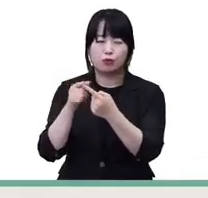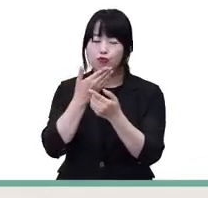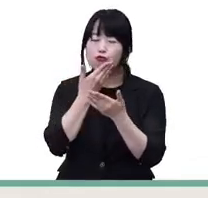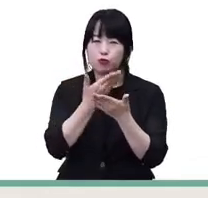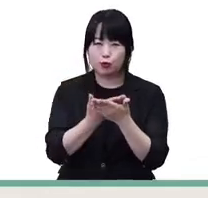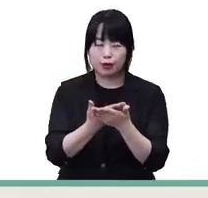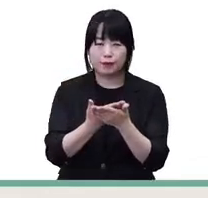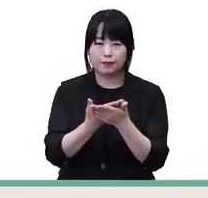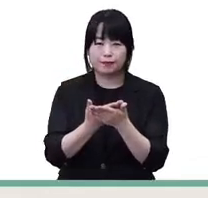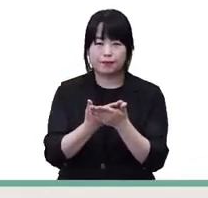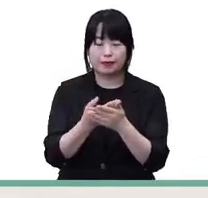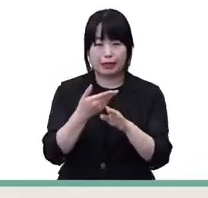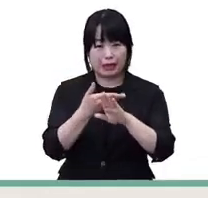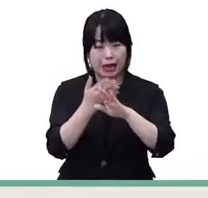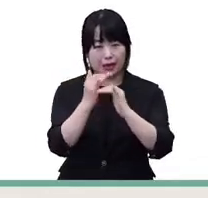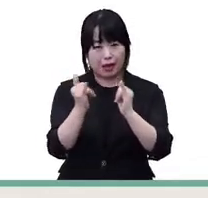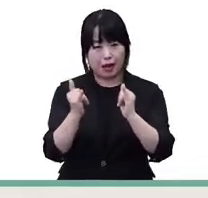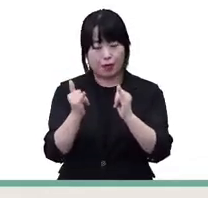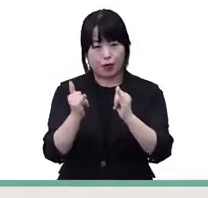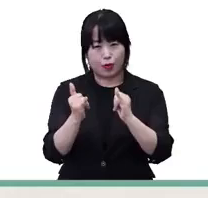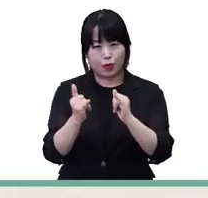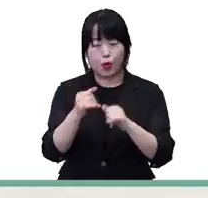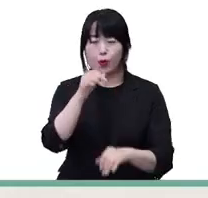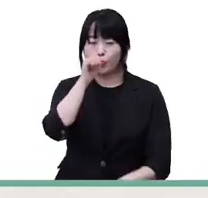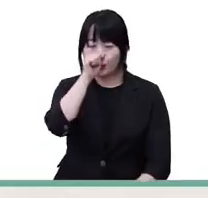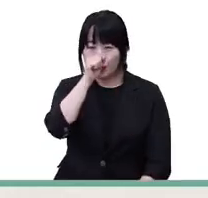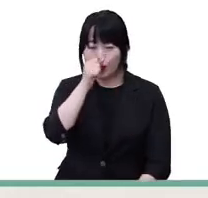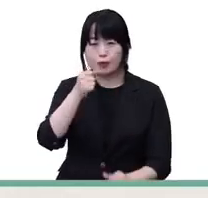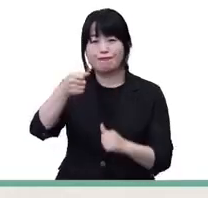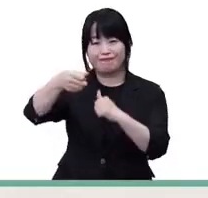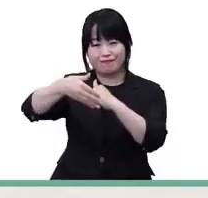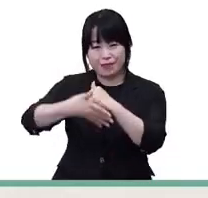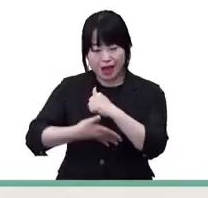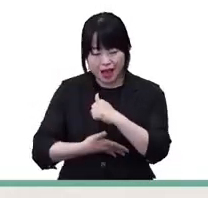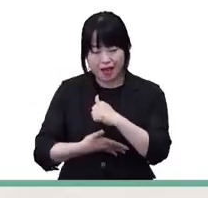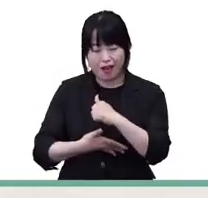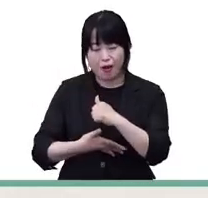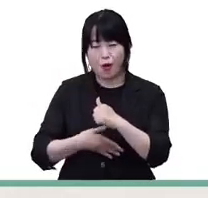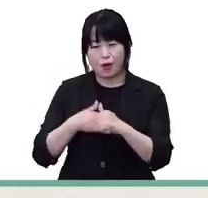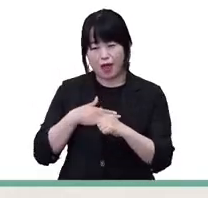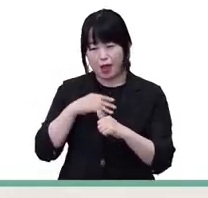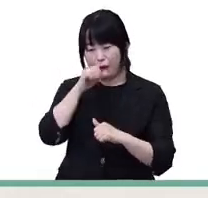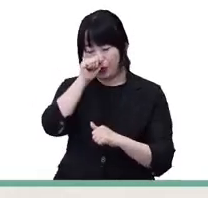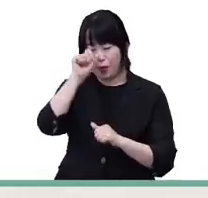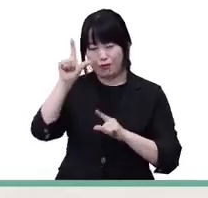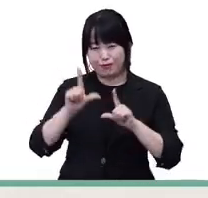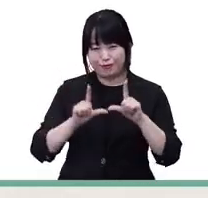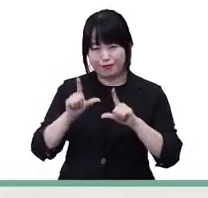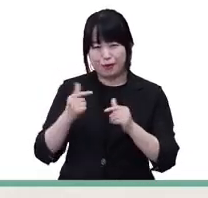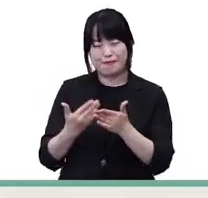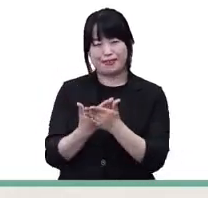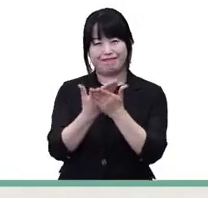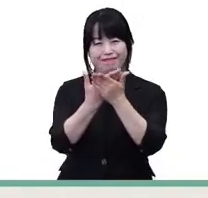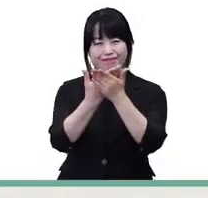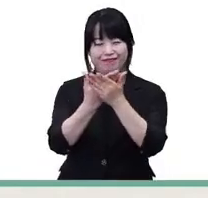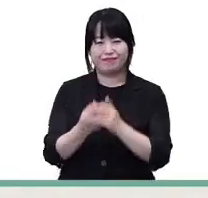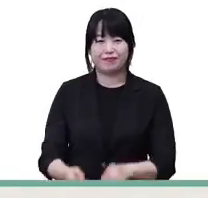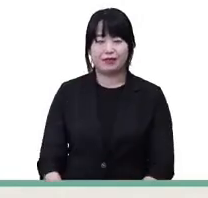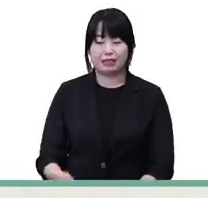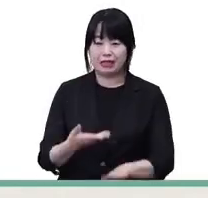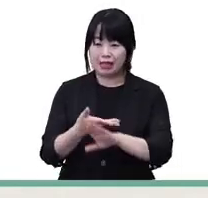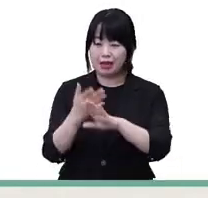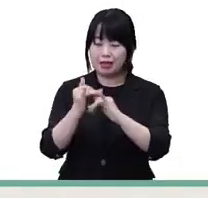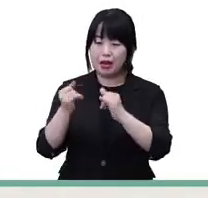보면 타인으로부터 긍정적인 평가의 영향을 받아서 형성되는 거죠. 그래서 타인에게 내가